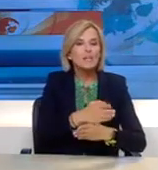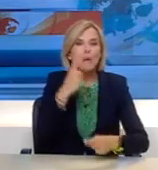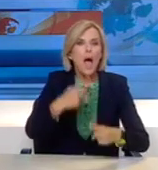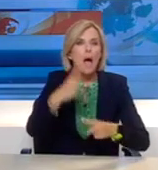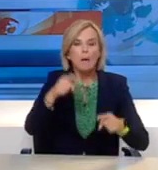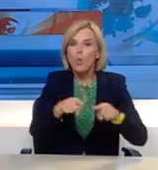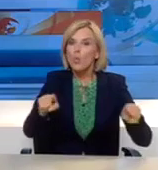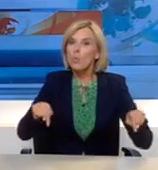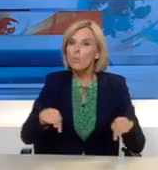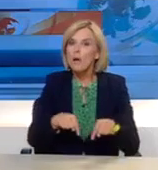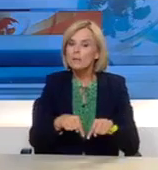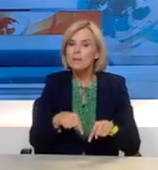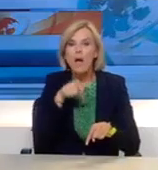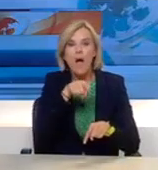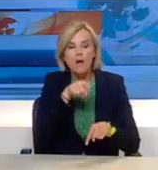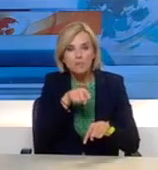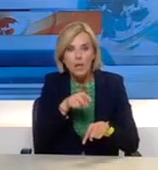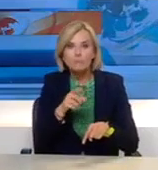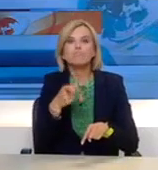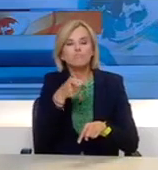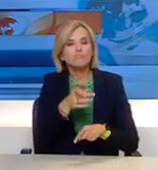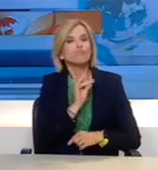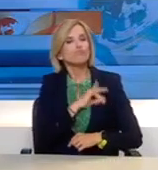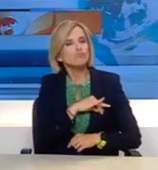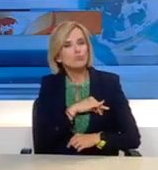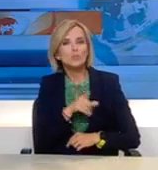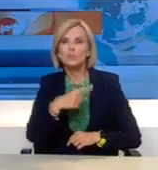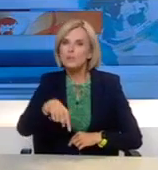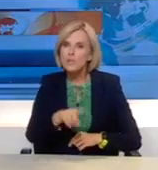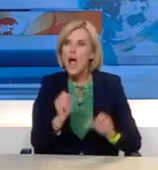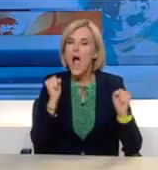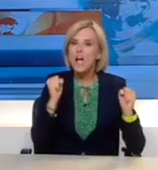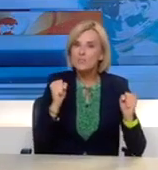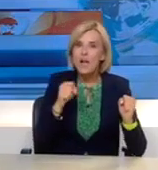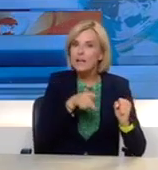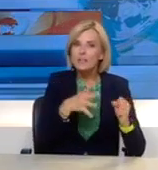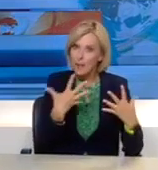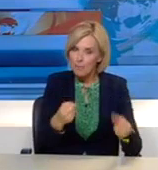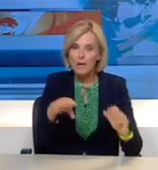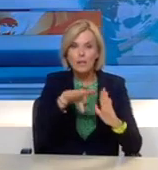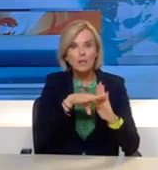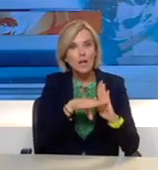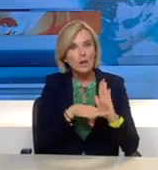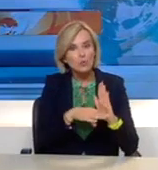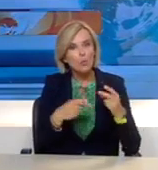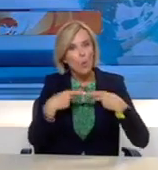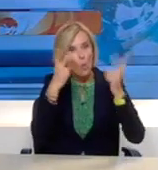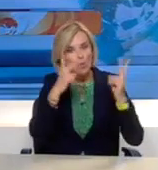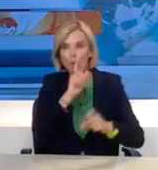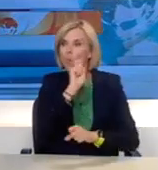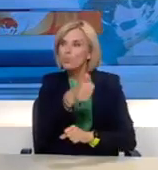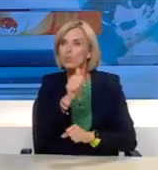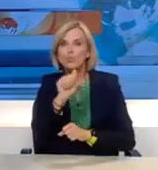δωμάτια όμως είναι αυτά που κατά κανόνα επιλέγουν οι Έλληνες για τις διακοπές τους. Για αυτά δεν προβλέπεται κάτι? Θα λειτουργούν όπως θέλει ο